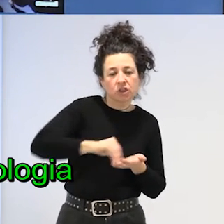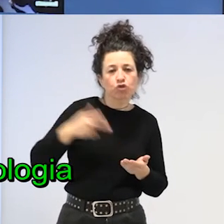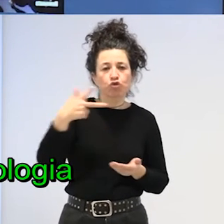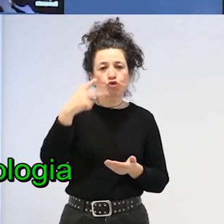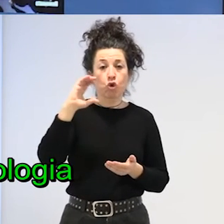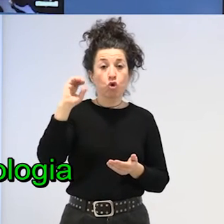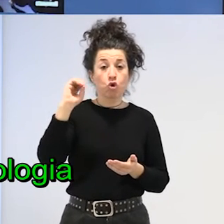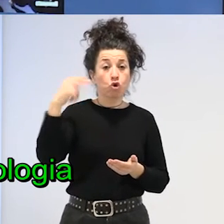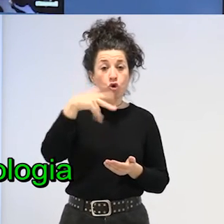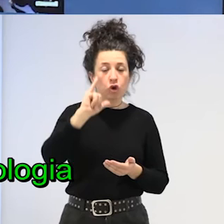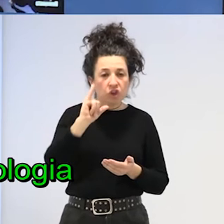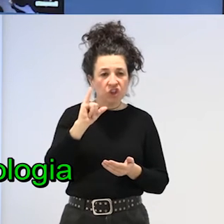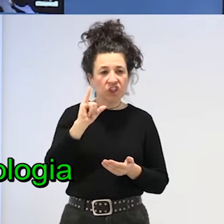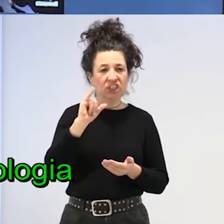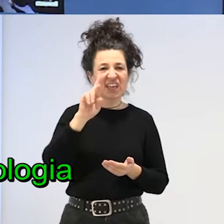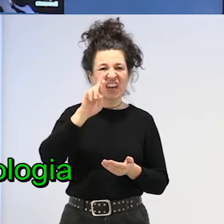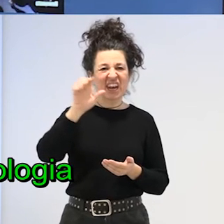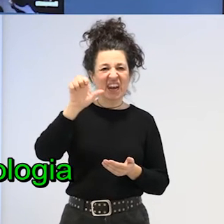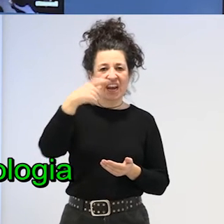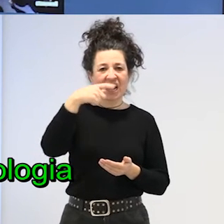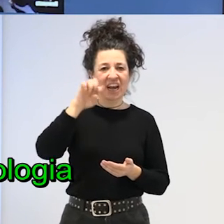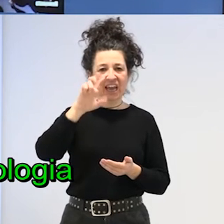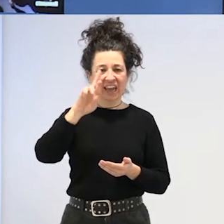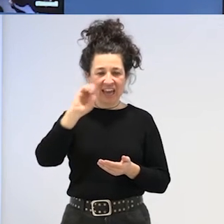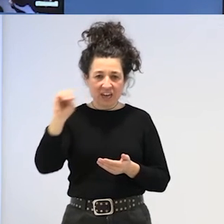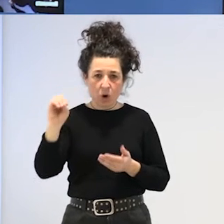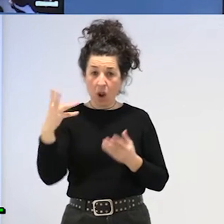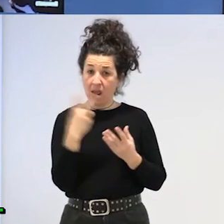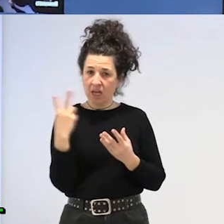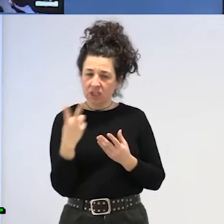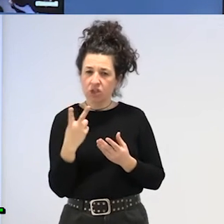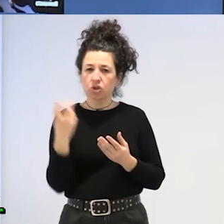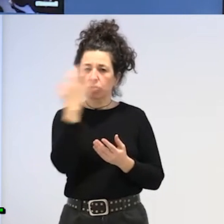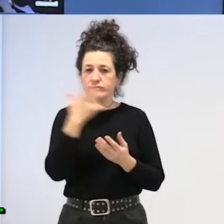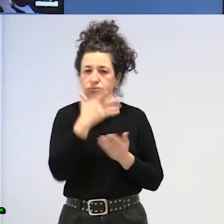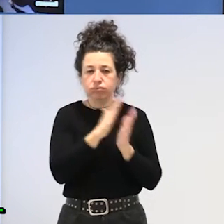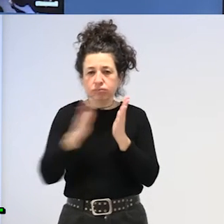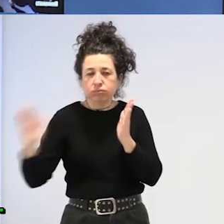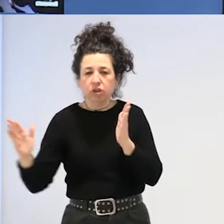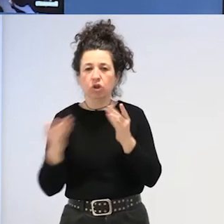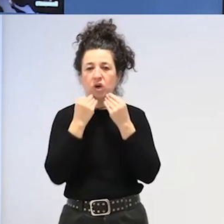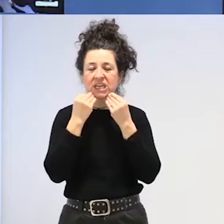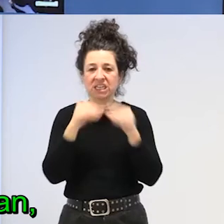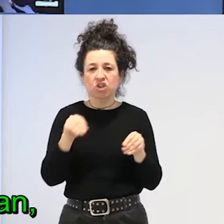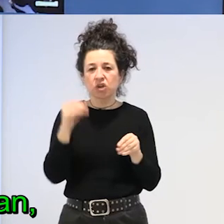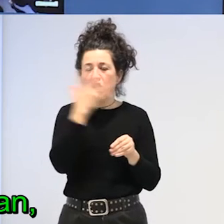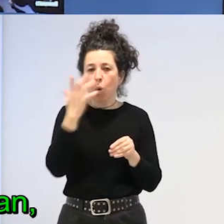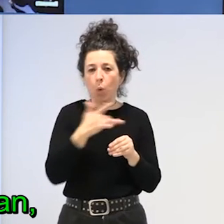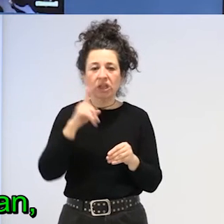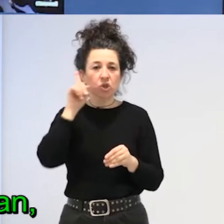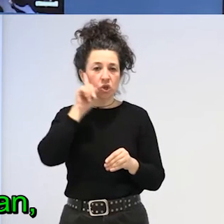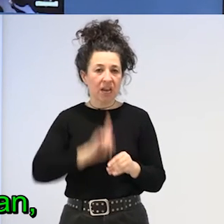batera Historias del Crazy Bar ipuin antologia idatzi zuen, historio lesbikoak dira guztiak,